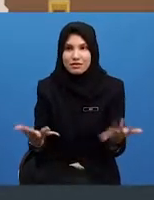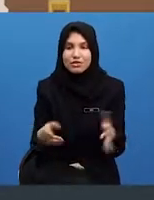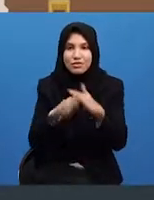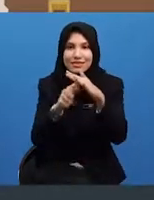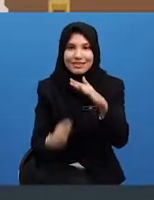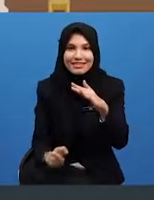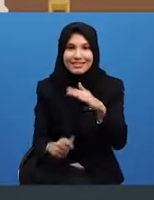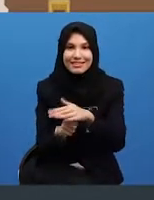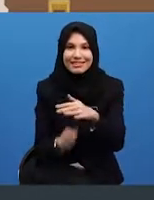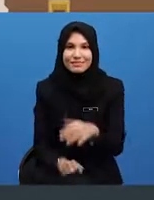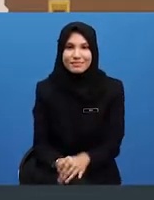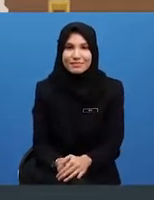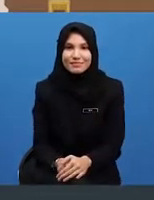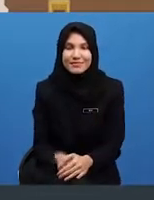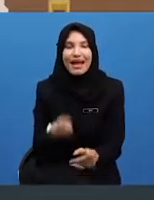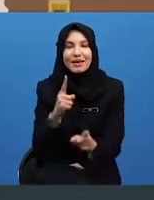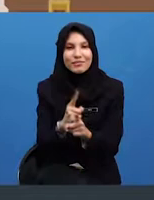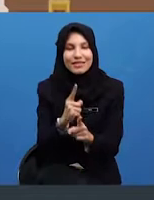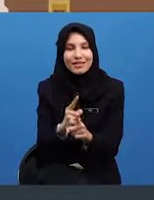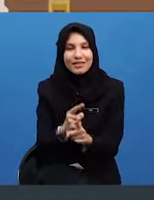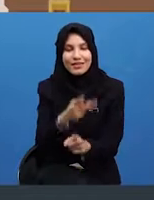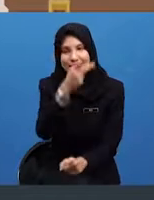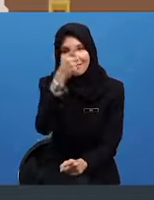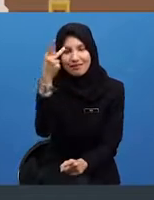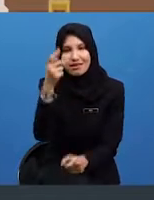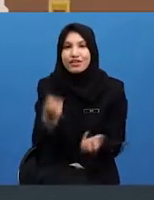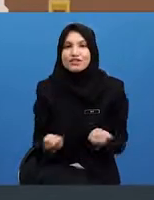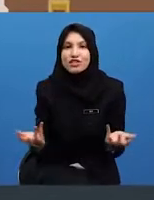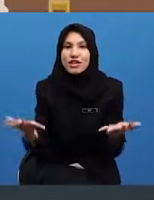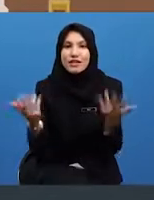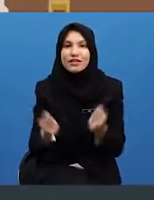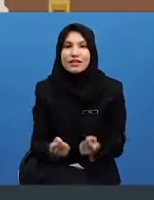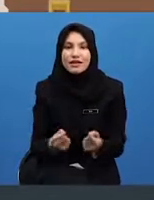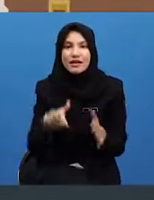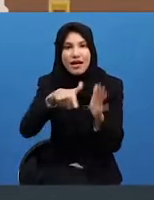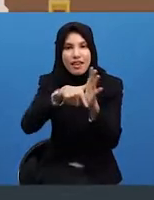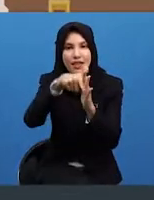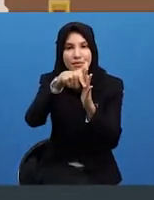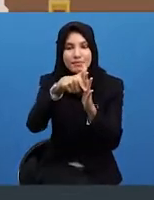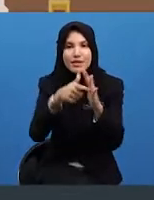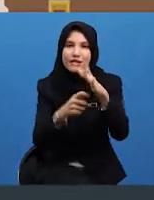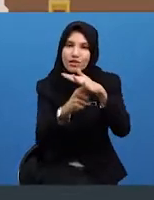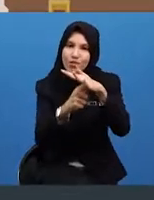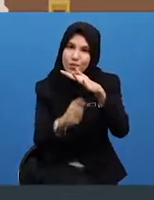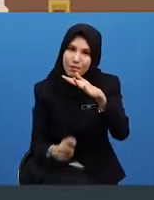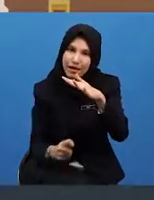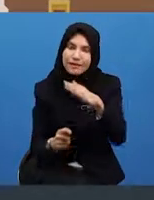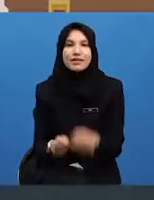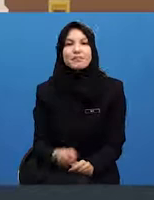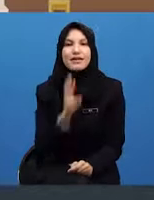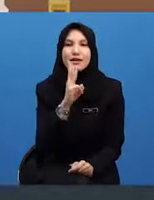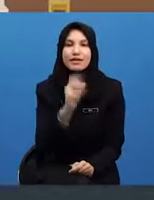tenggelam? Ya, betul. Kerana jala ikan lebih tumpat daripada air.